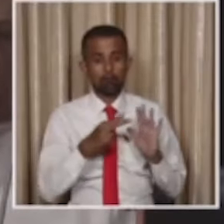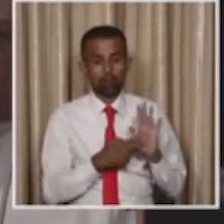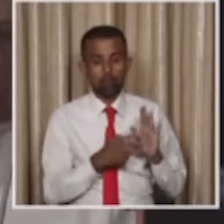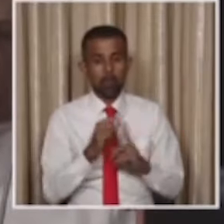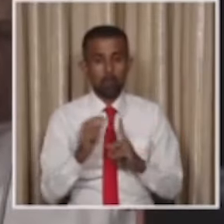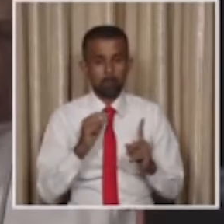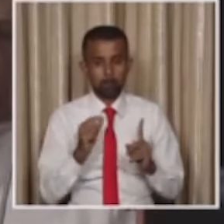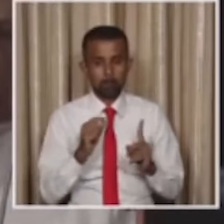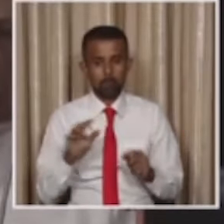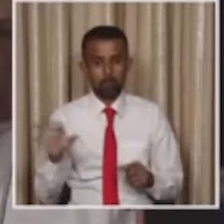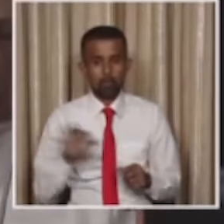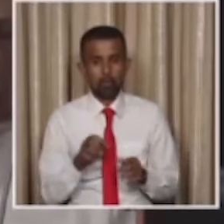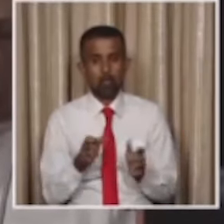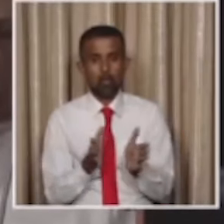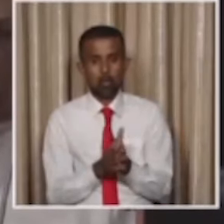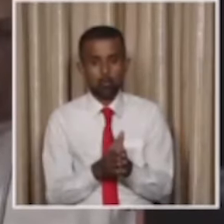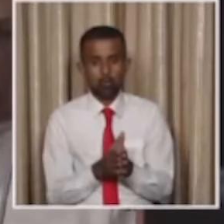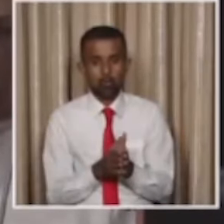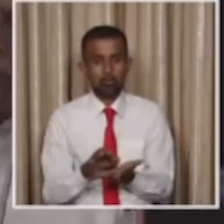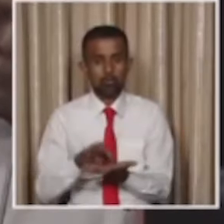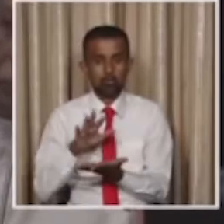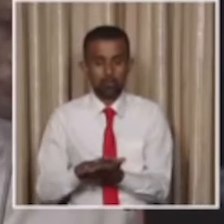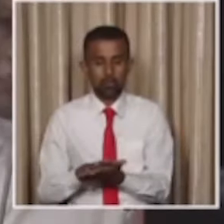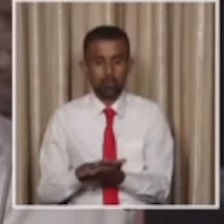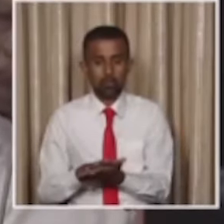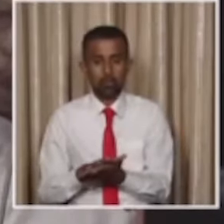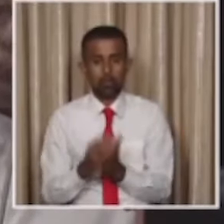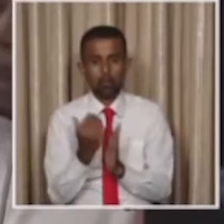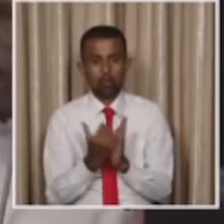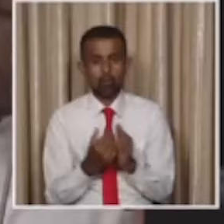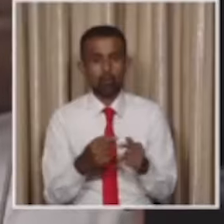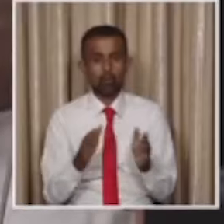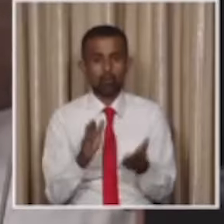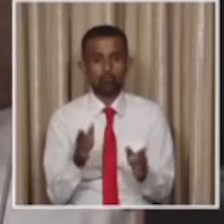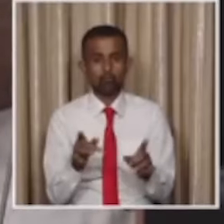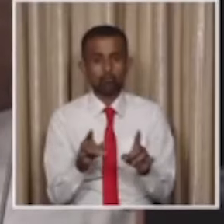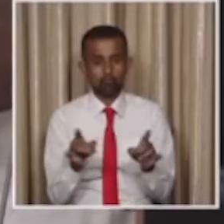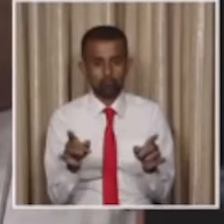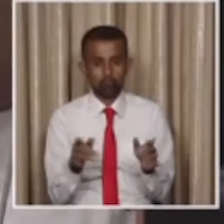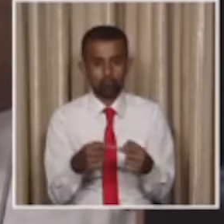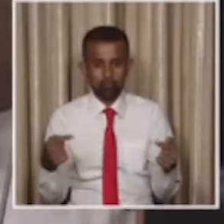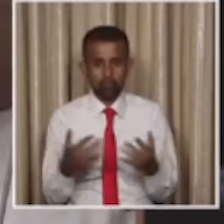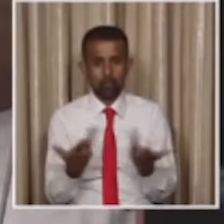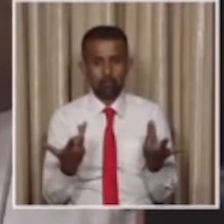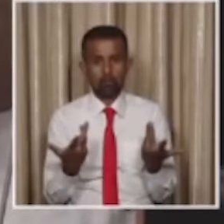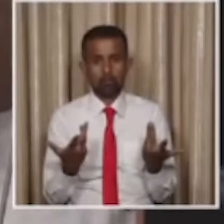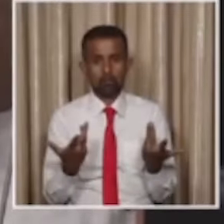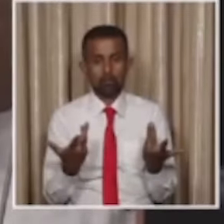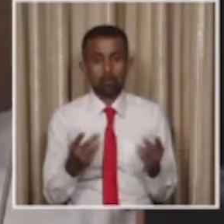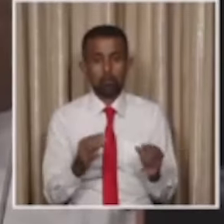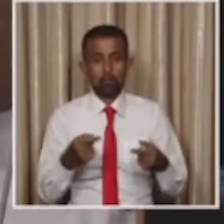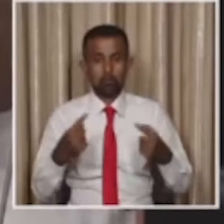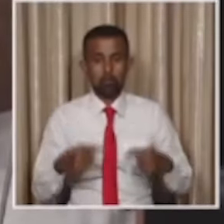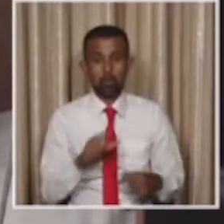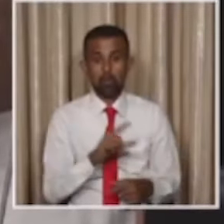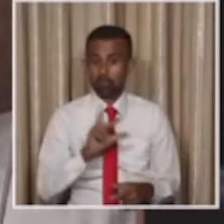පාර්ලිමේන්තුවේ තේරුම් කාරක සභාවක් තීරණය කරන්න මේක ව්‍යවස්ථාවට විරුද්ධද නැද්ද කියලා. පසුව 78